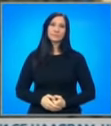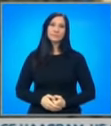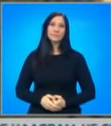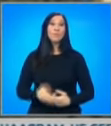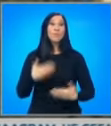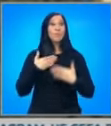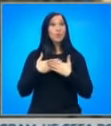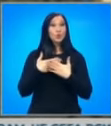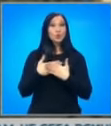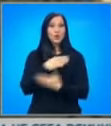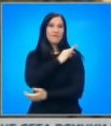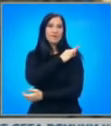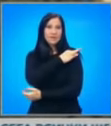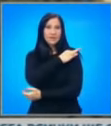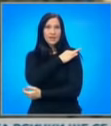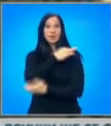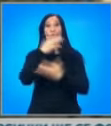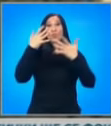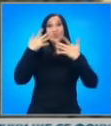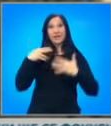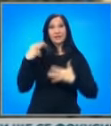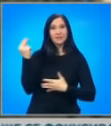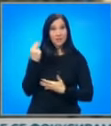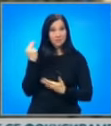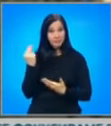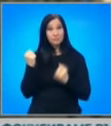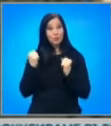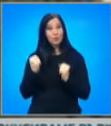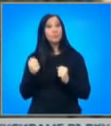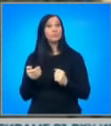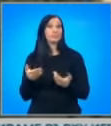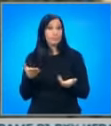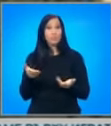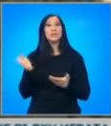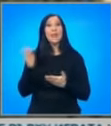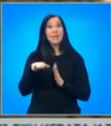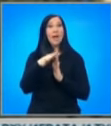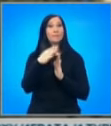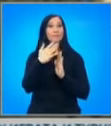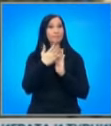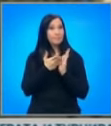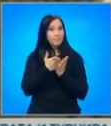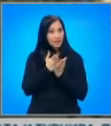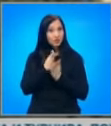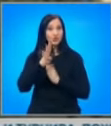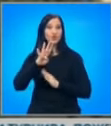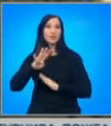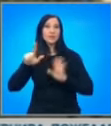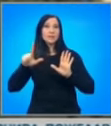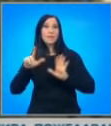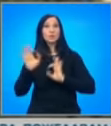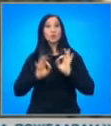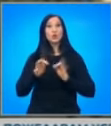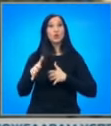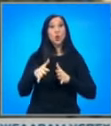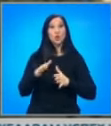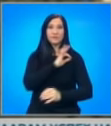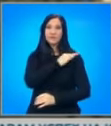А по отношение на вакцинирането, данните в Сърбия стоят последния начин. 47% от населението е вакцинирано,